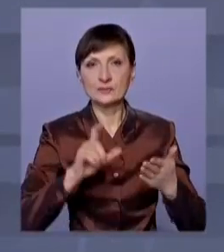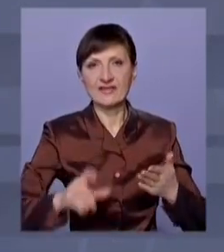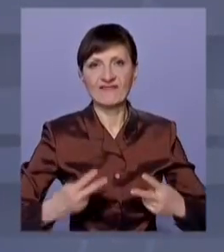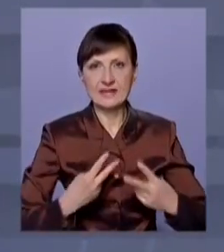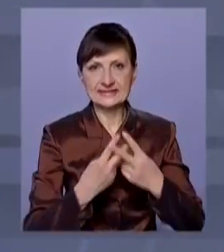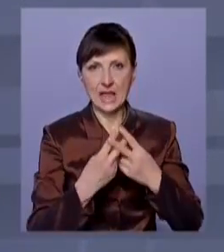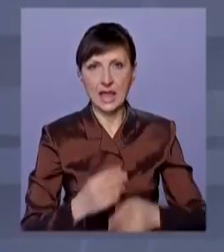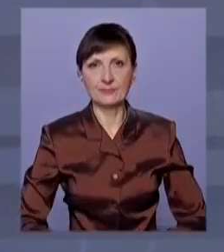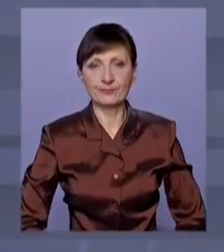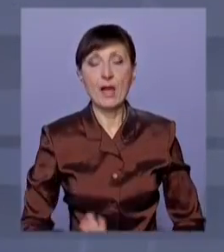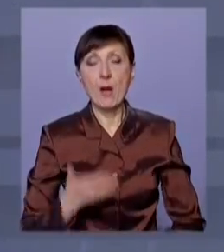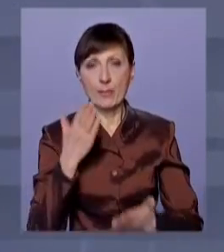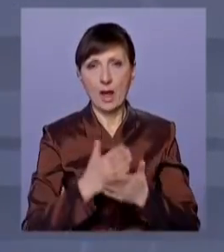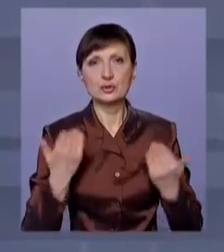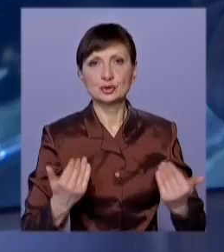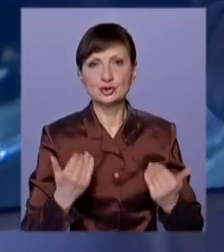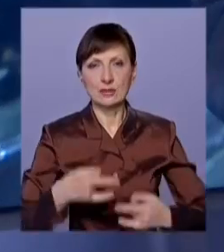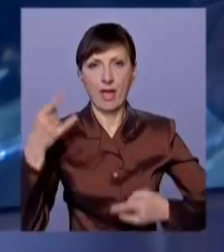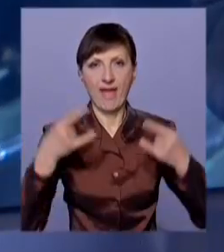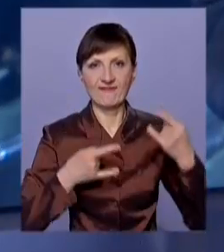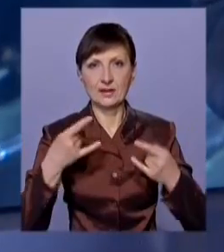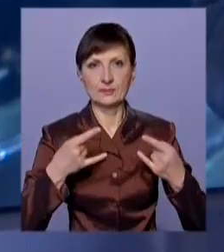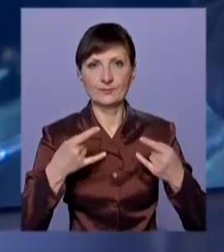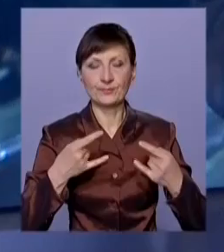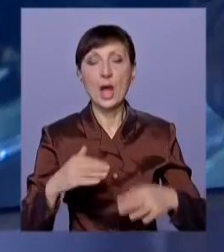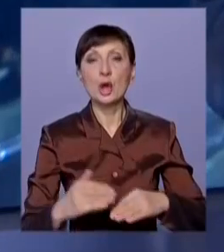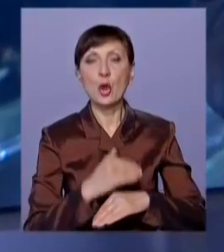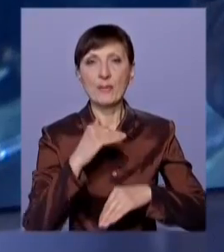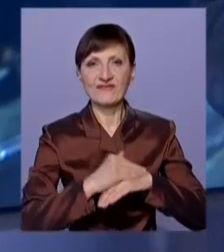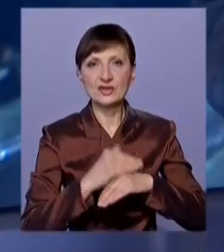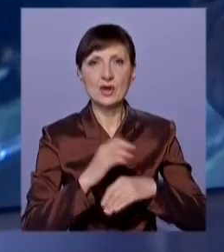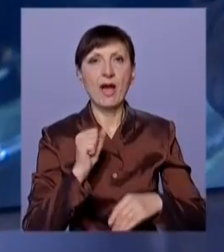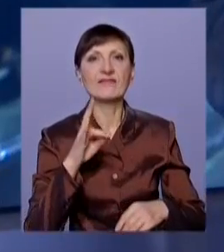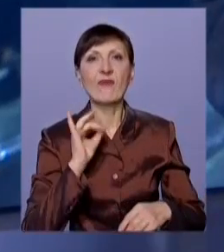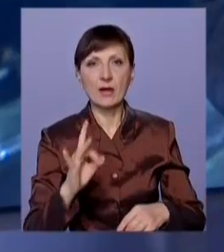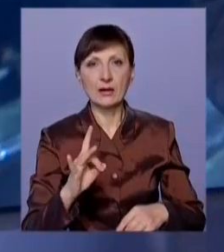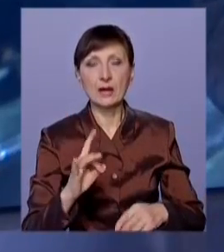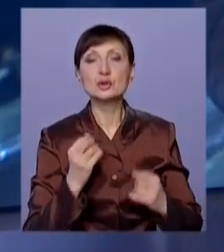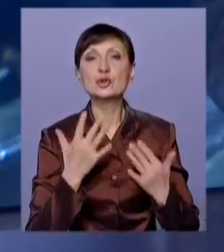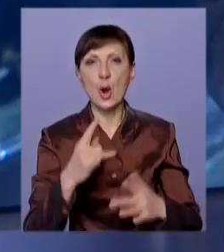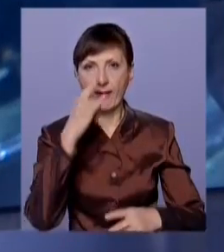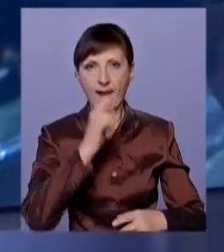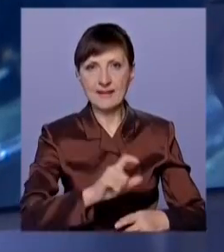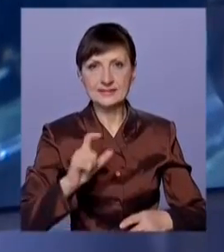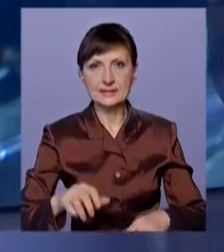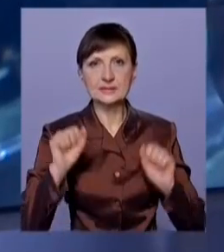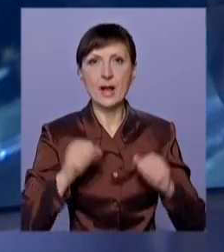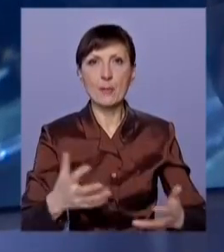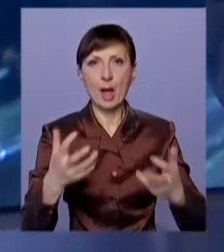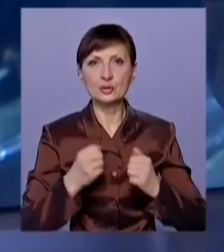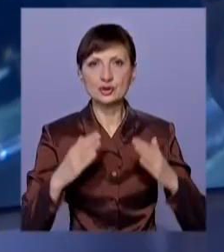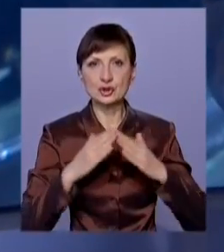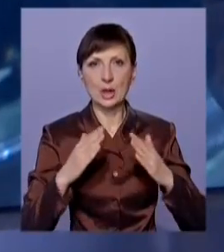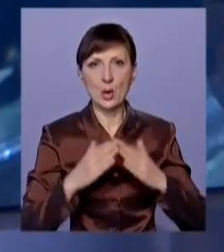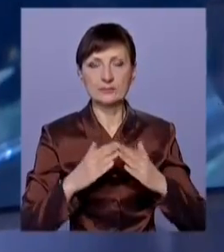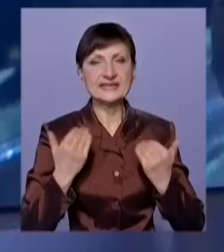Шалекенов. Он прямо сейчас присоединяется к эфиру. Анвар, добрый вечер. Скажите, сколько все-таки казахстанцев смогли получить жилье?